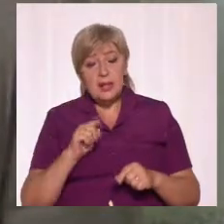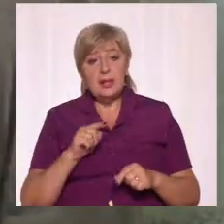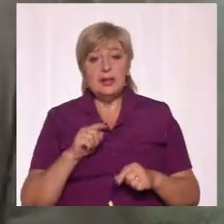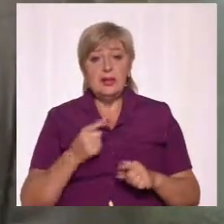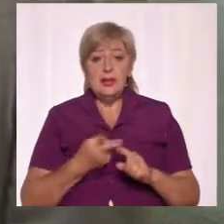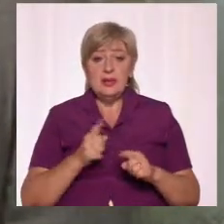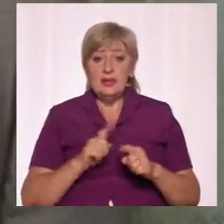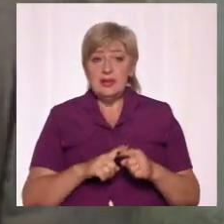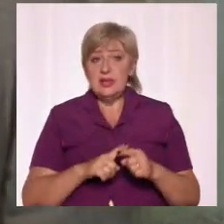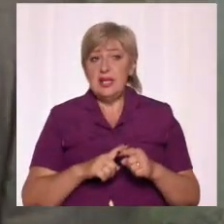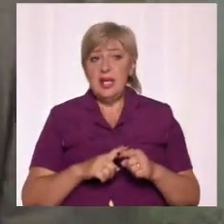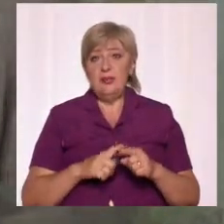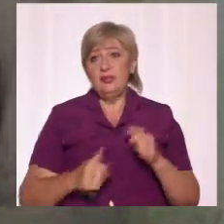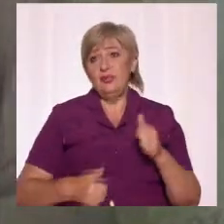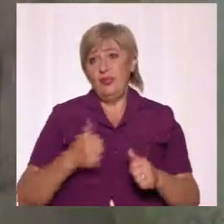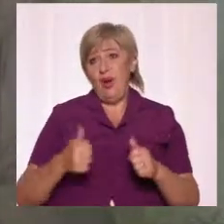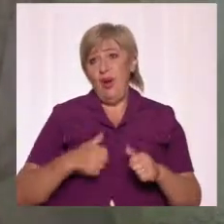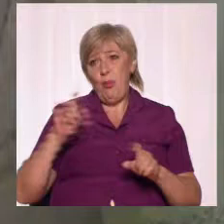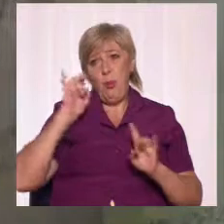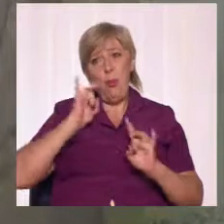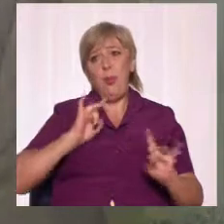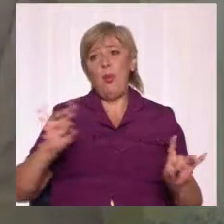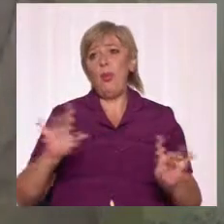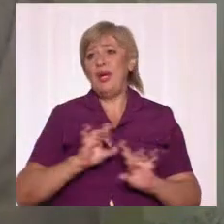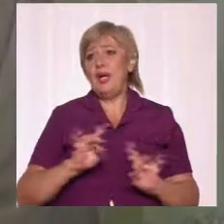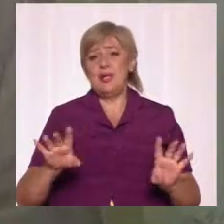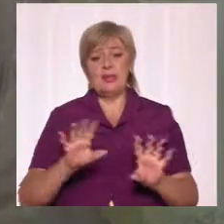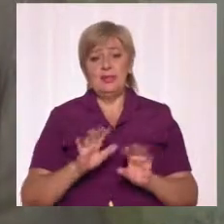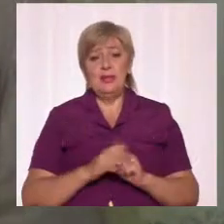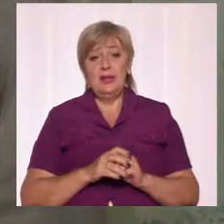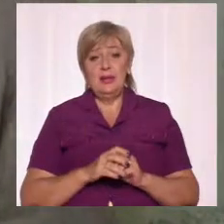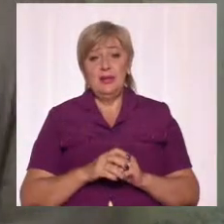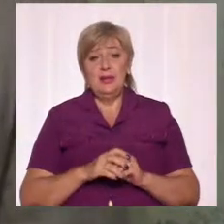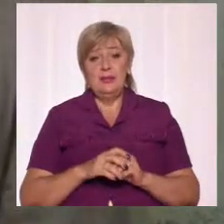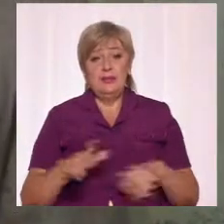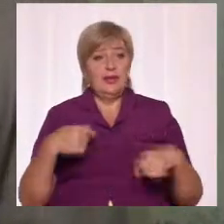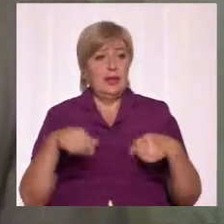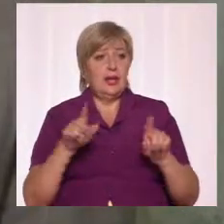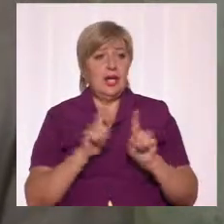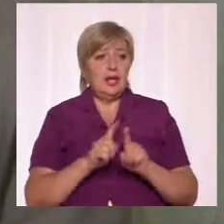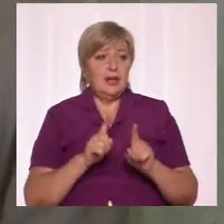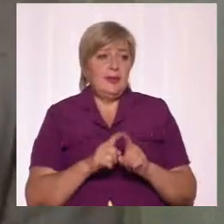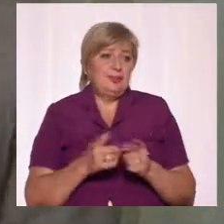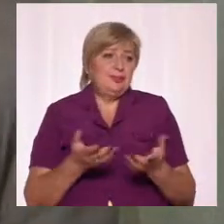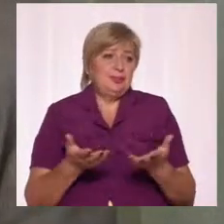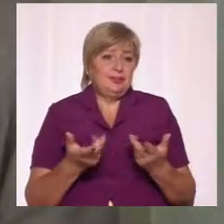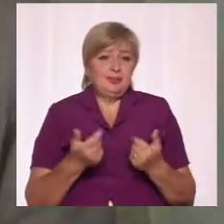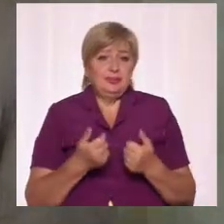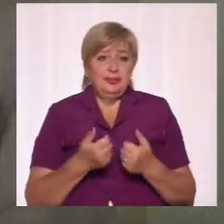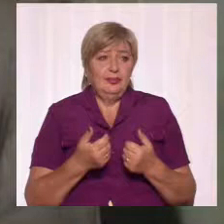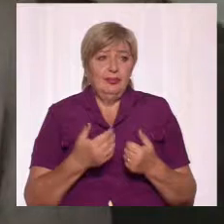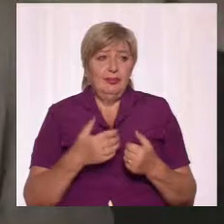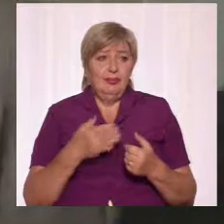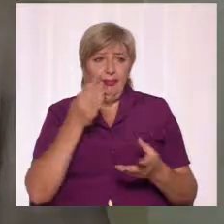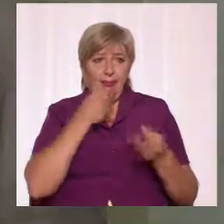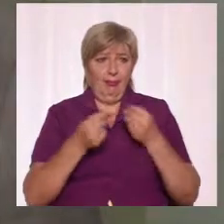це абсолютний популізм був сьогодні. Абсолютний популізм, такі маргіналізація відбулася сьогодні